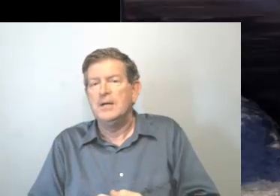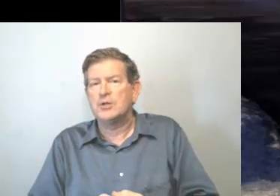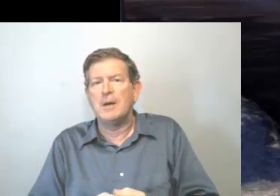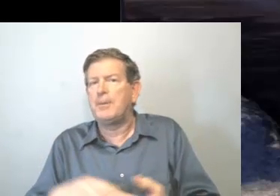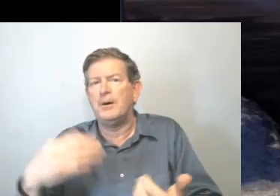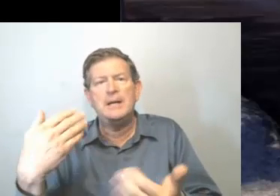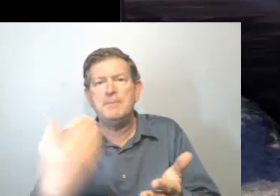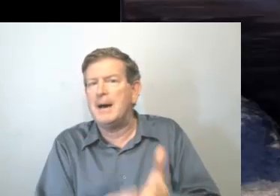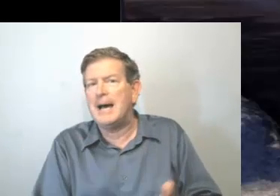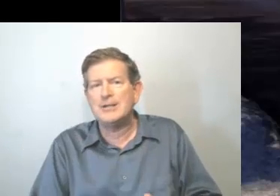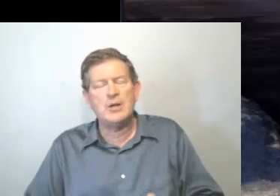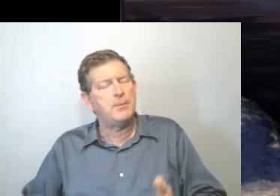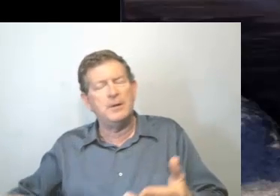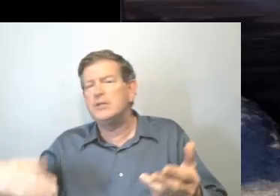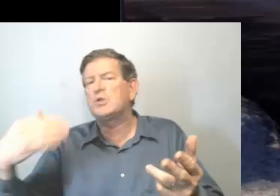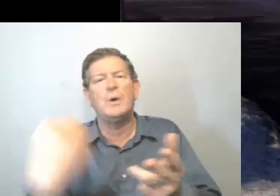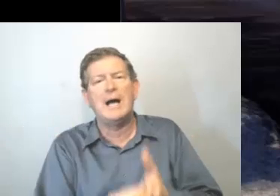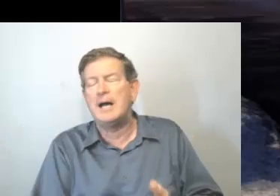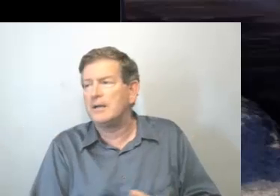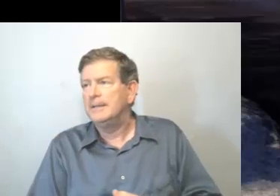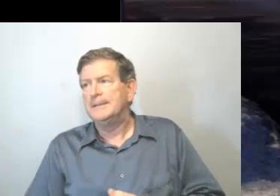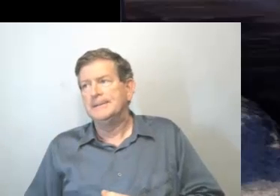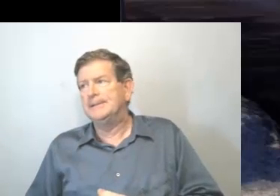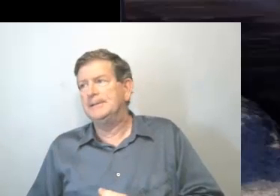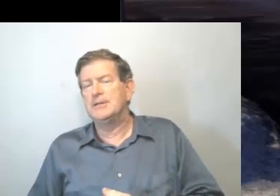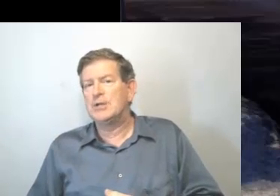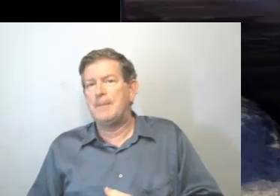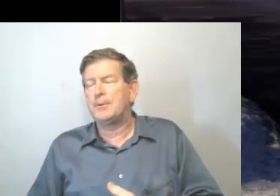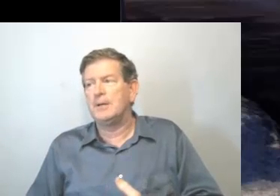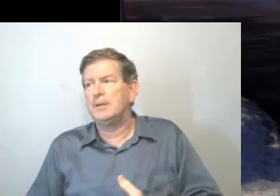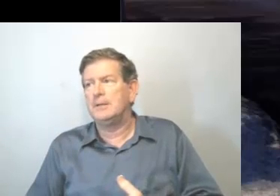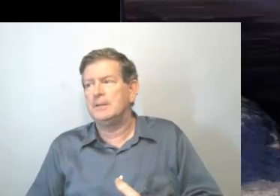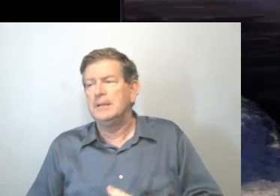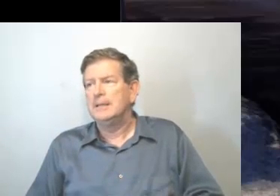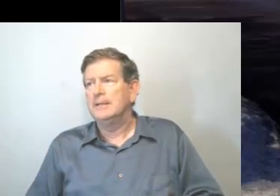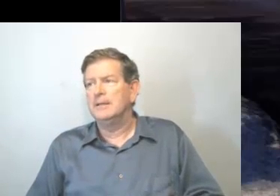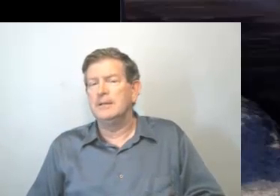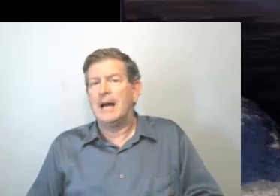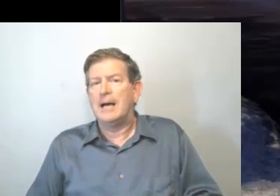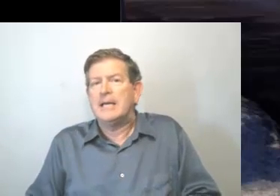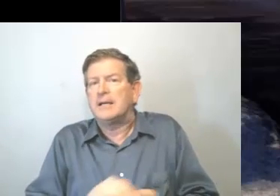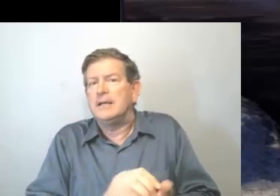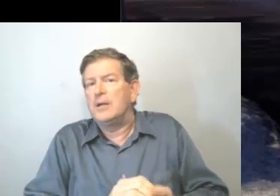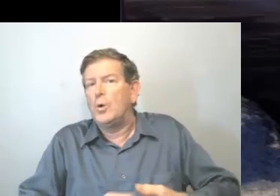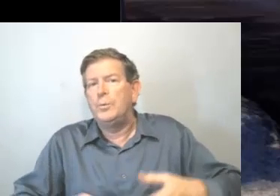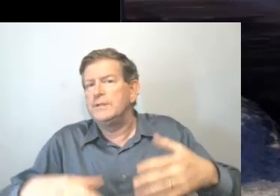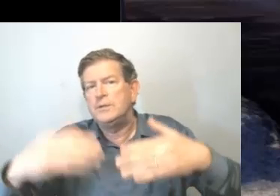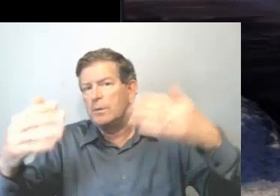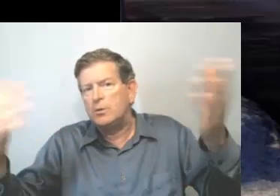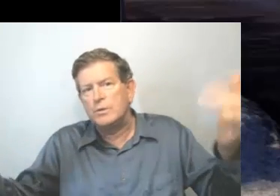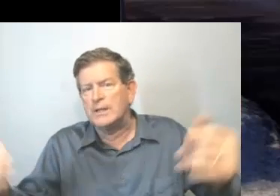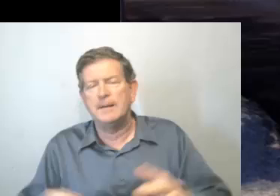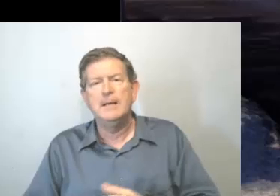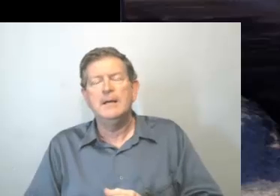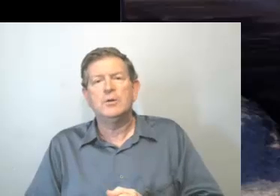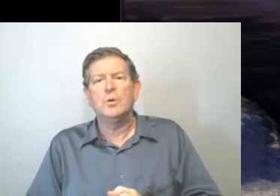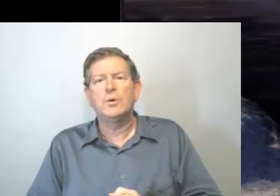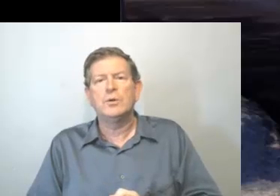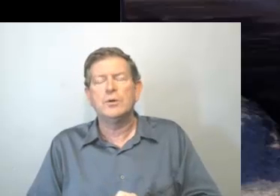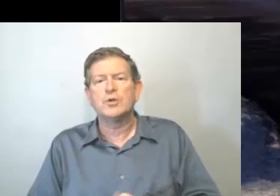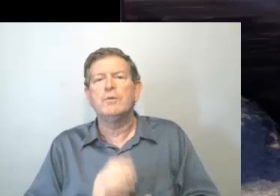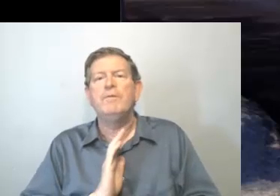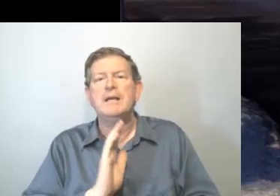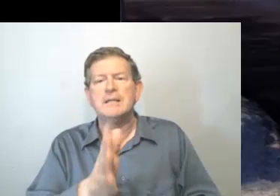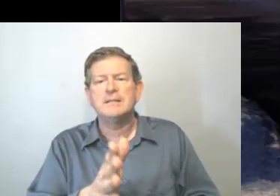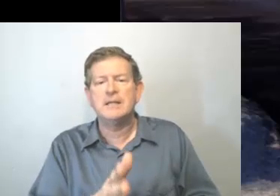peu, j'apprends les maths, j'apprends l'histoire, j'apprends à écrire des compositions et tout ça.